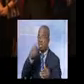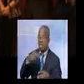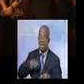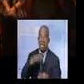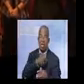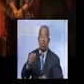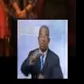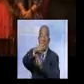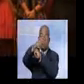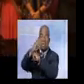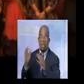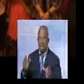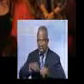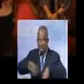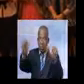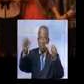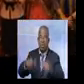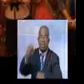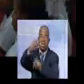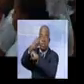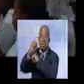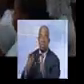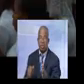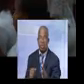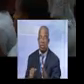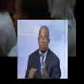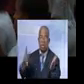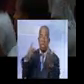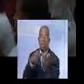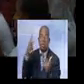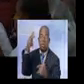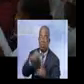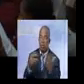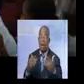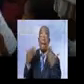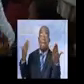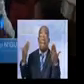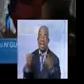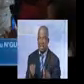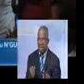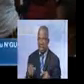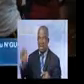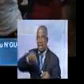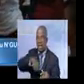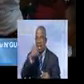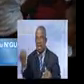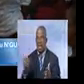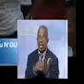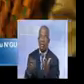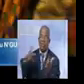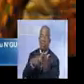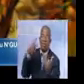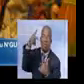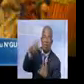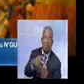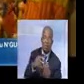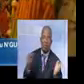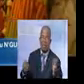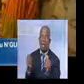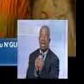plan national d'action 2012-2014 est achevé. Place désormais à un nouveau challenge avec le